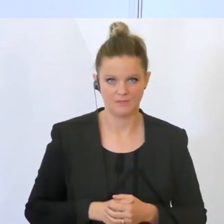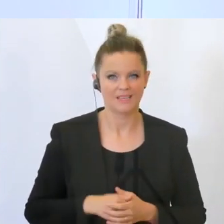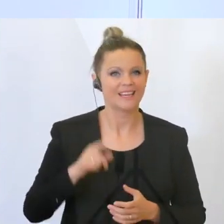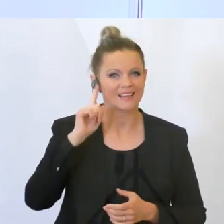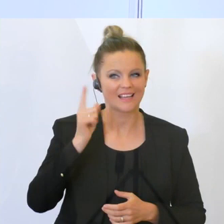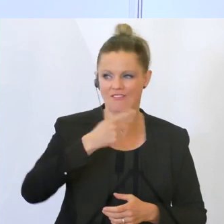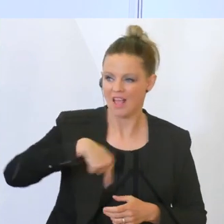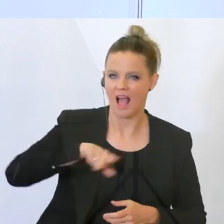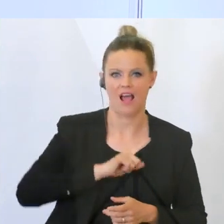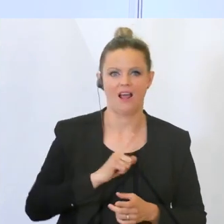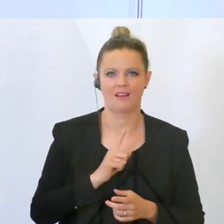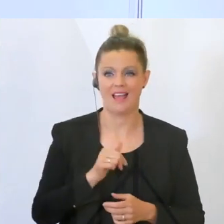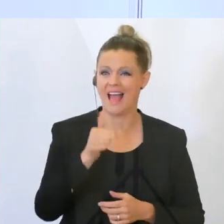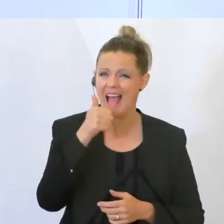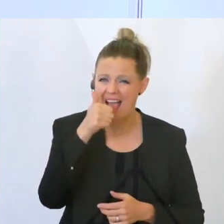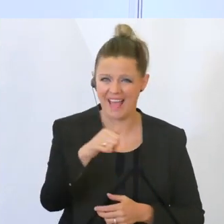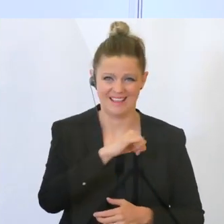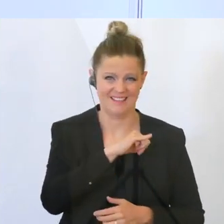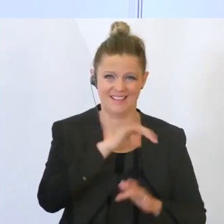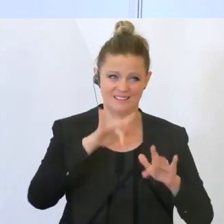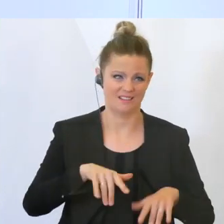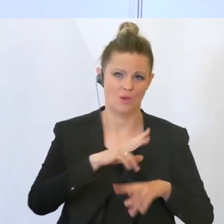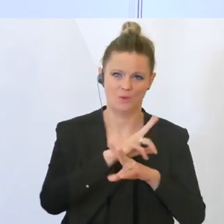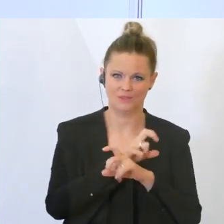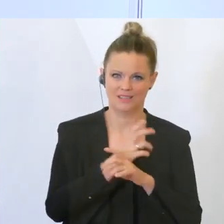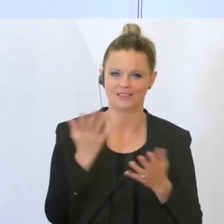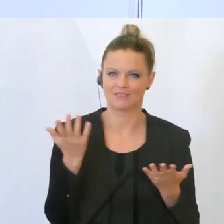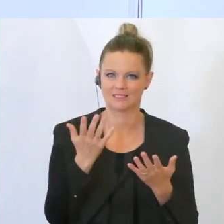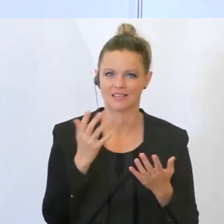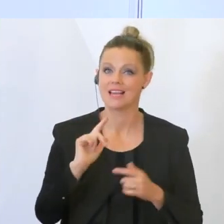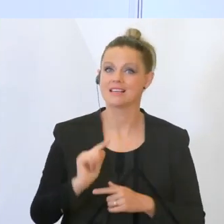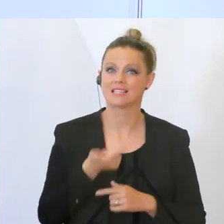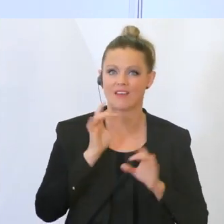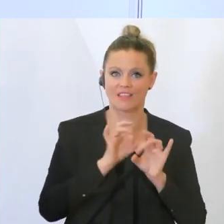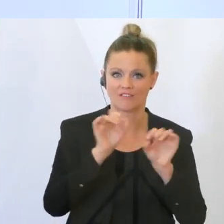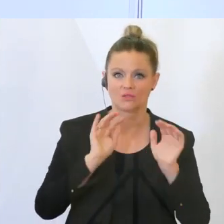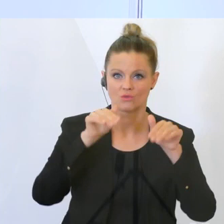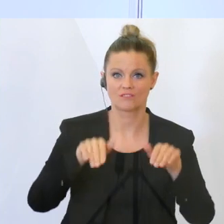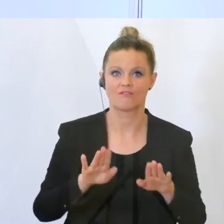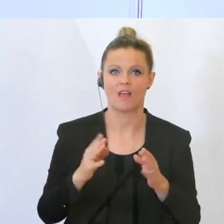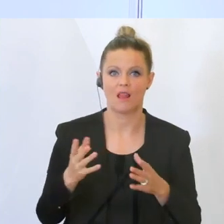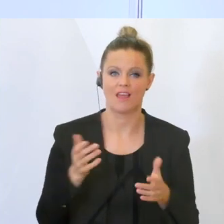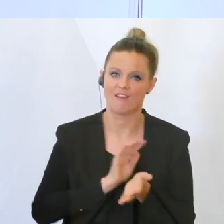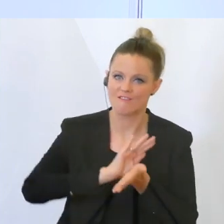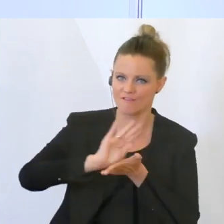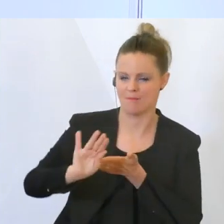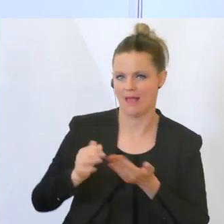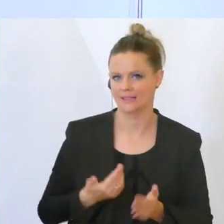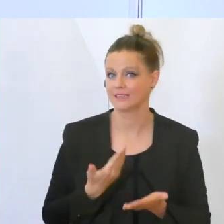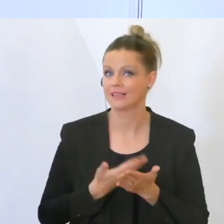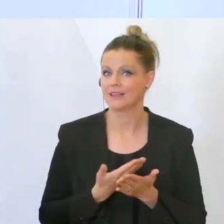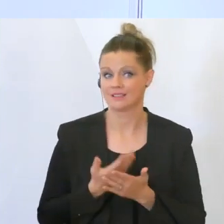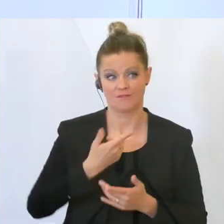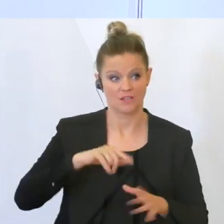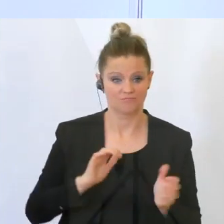alle gemeinsam ein Interesse haben sollten in Österreich, nämlich eine zweite Welle zu vermeiden. Und da sollten wir